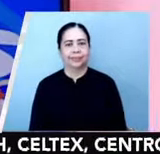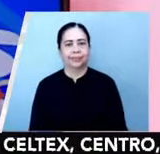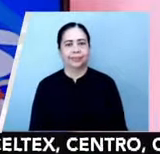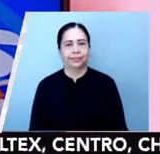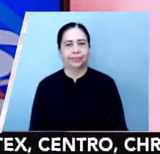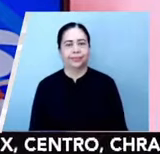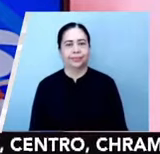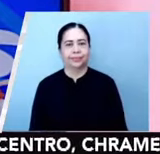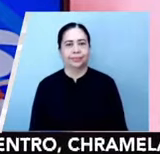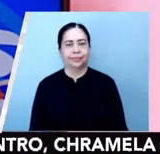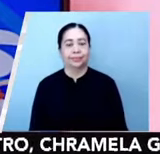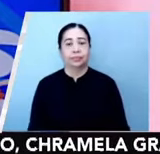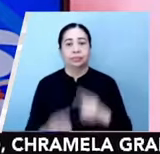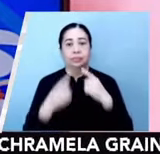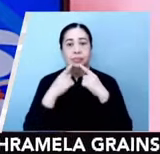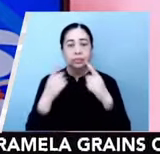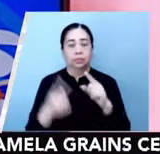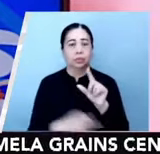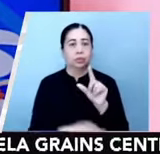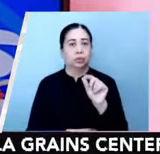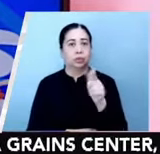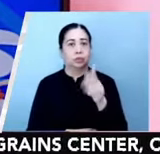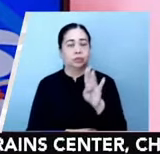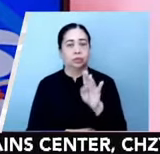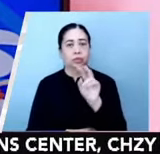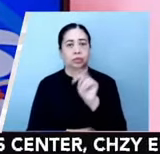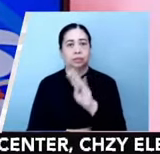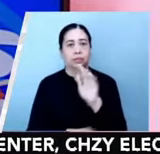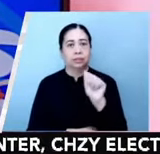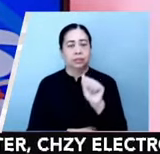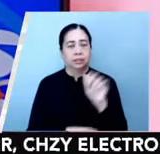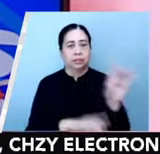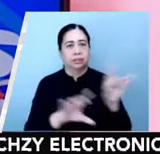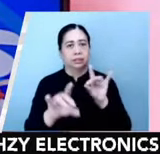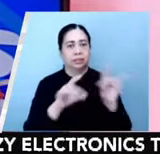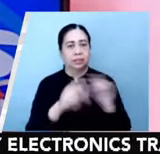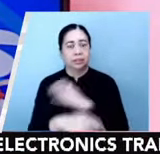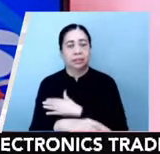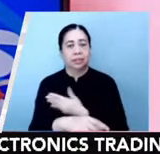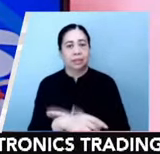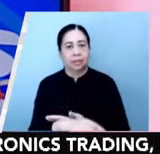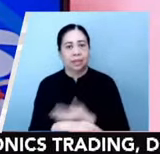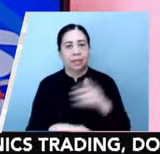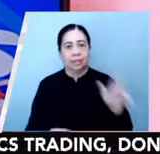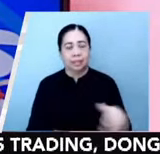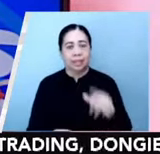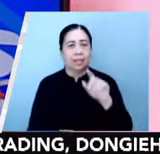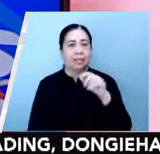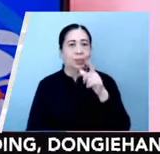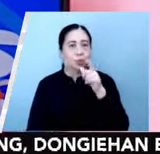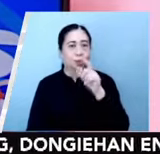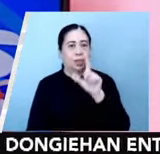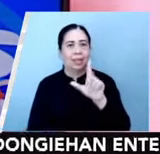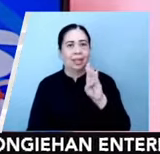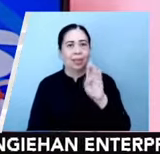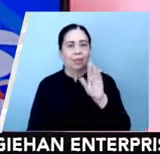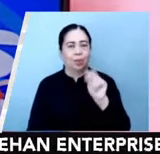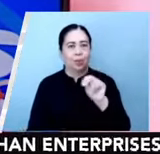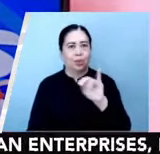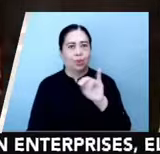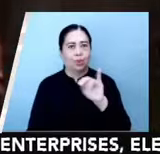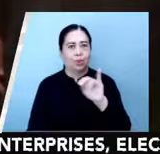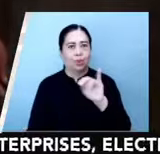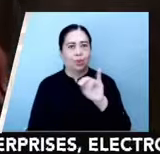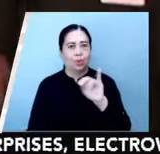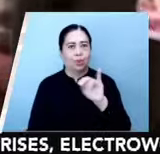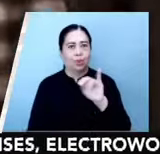Nag-declare na sa 2024 NBA Draft ang anak ni four-time NBA champion LeBron James na si Bronny. Matapos